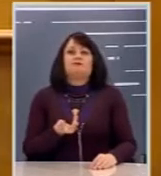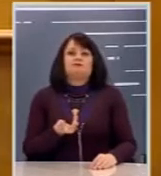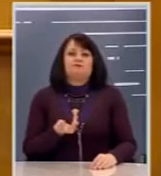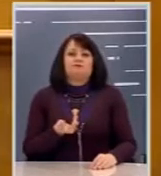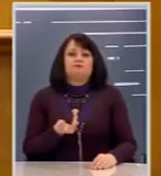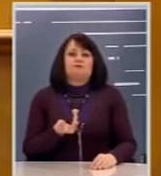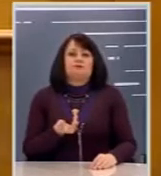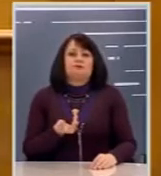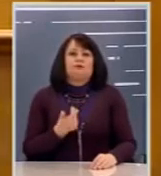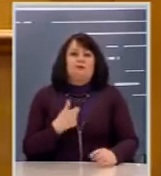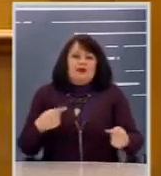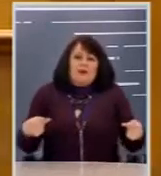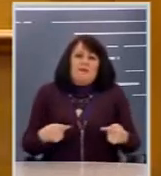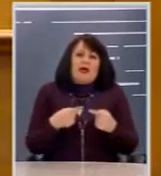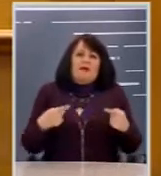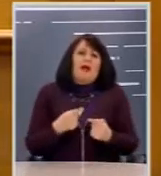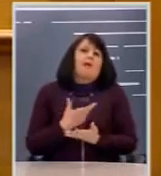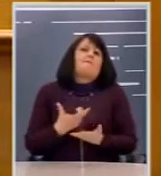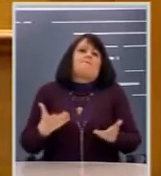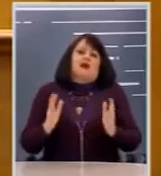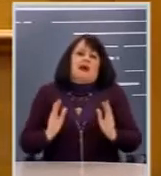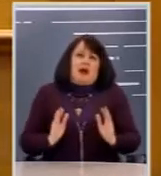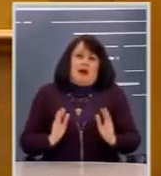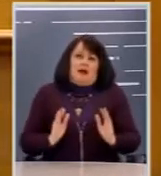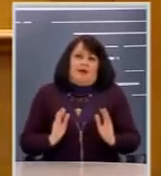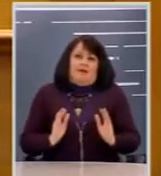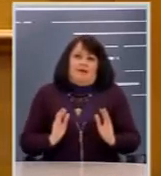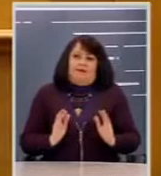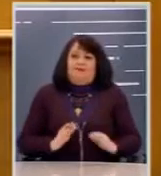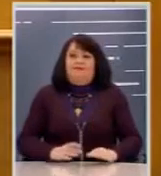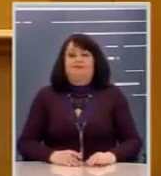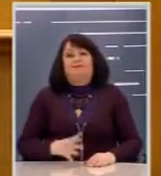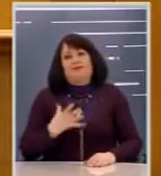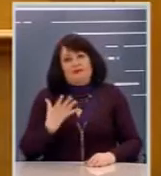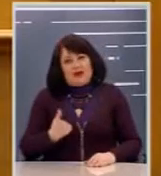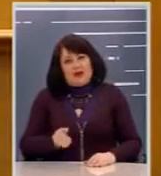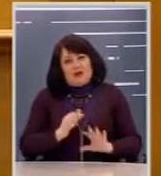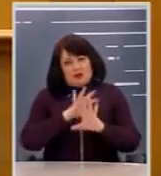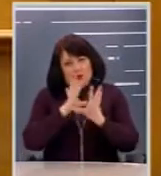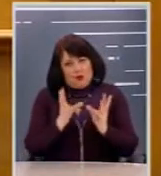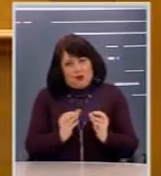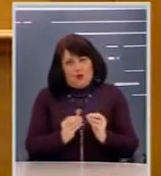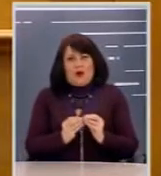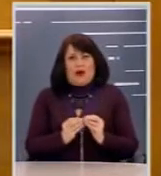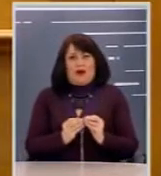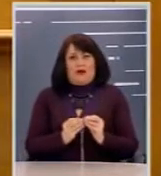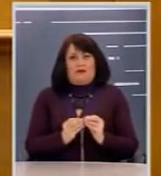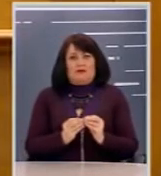ότι η σύγκρουση αυτή θα είναι μεγάλη. Έχουμε